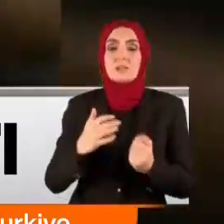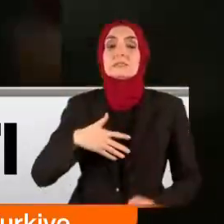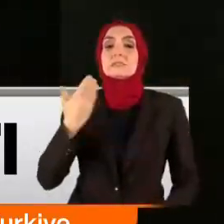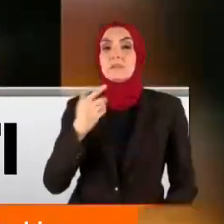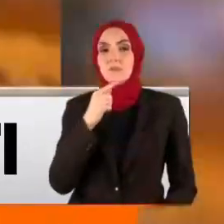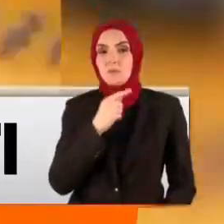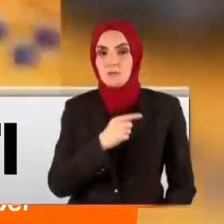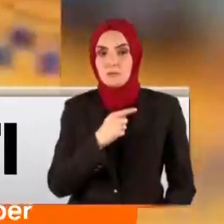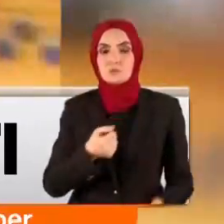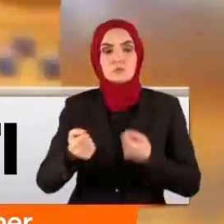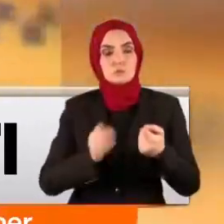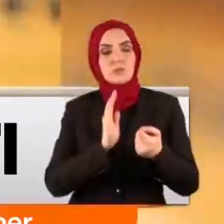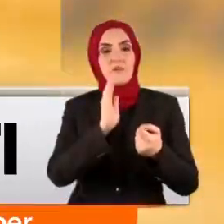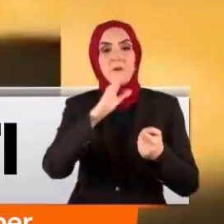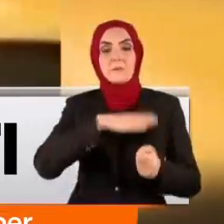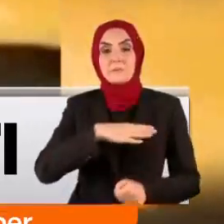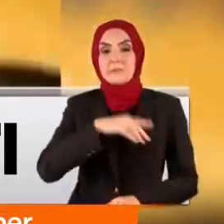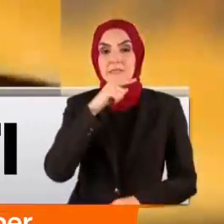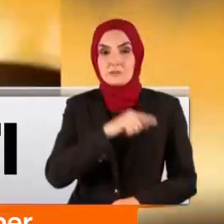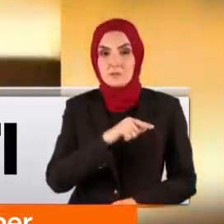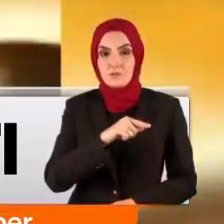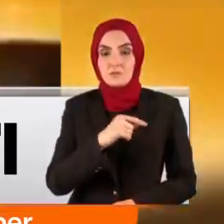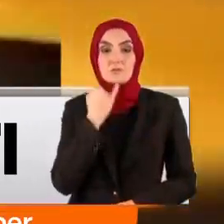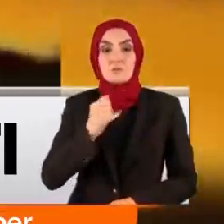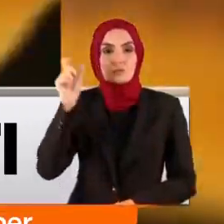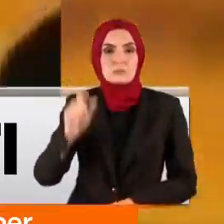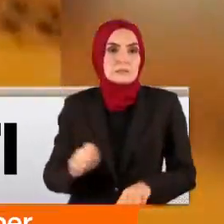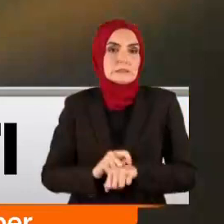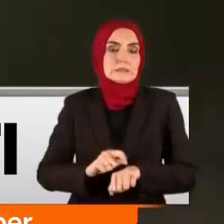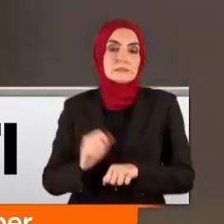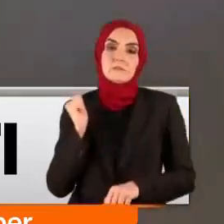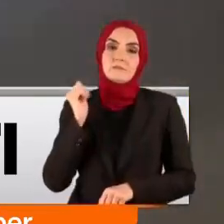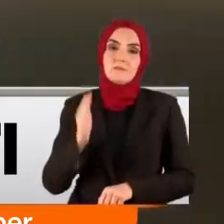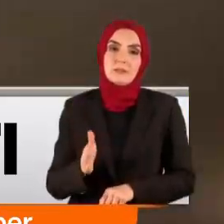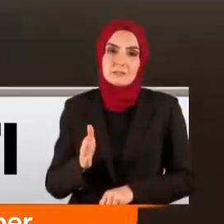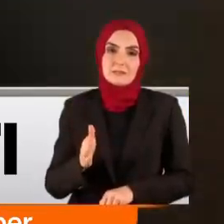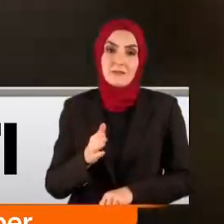yolcu o kadar öfkeliydi ki buna izin vermemek için elinden ne geldiyse yaptı.